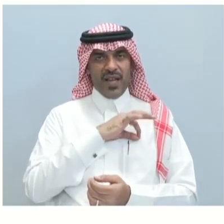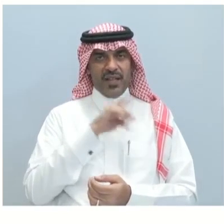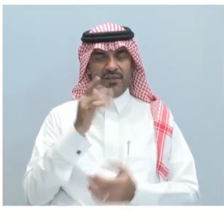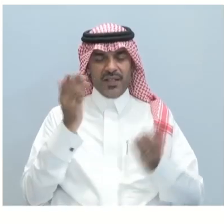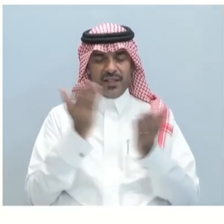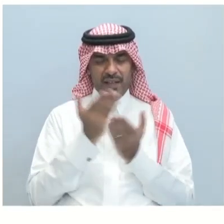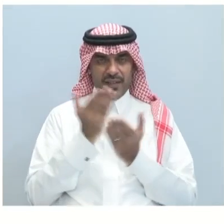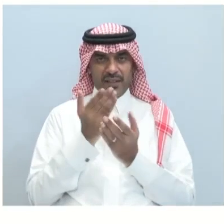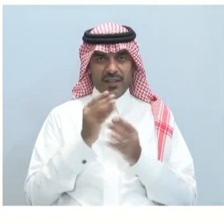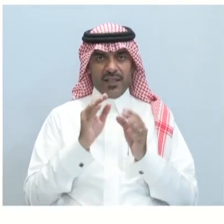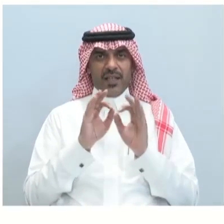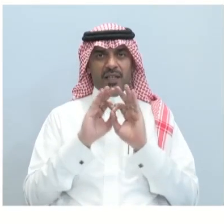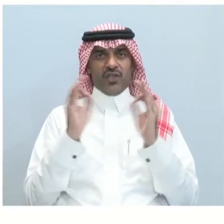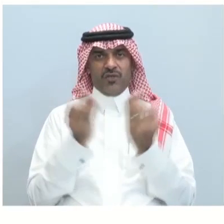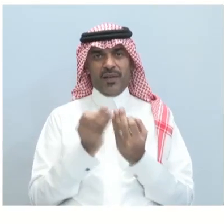وطني